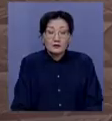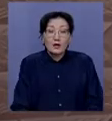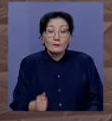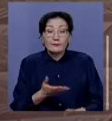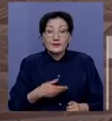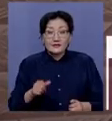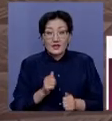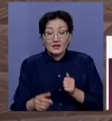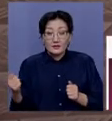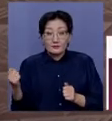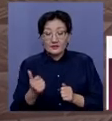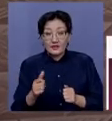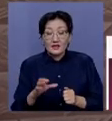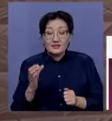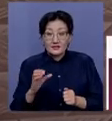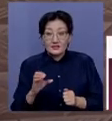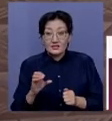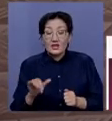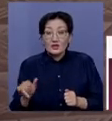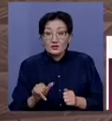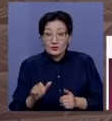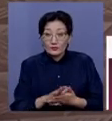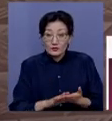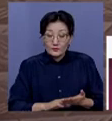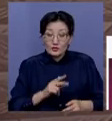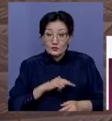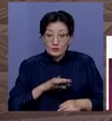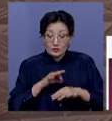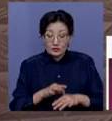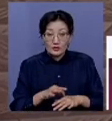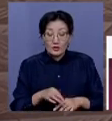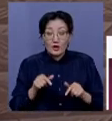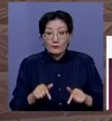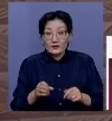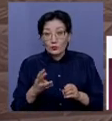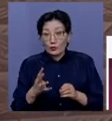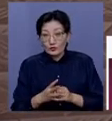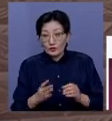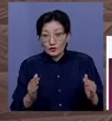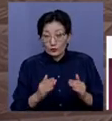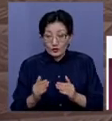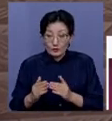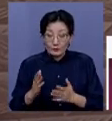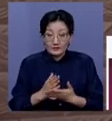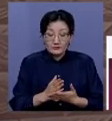сайын сәрсенбі, сенбі аралығында дезинфекция жүргізіледі. Бұл жерде 14 үй бар.